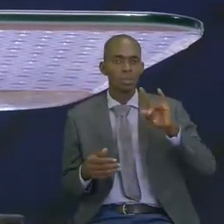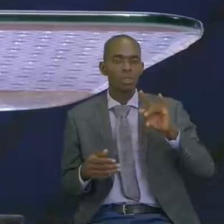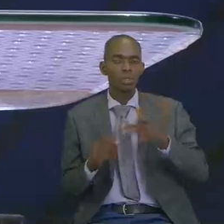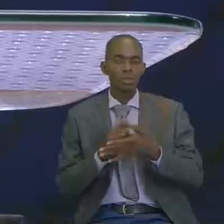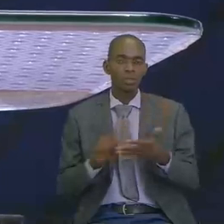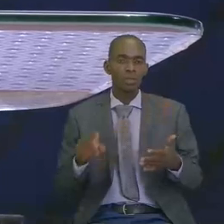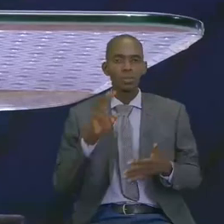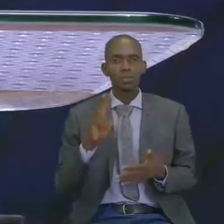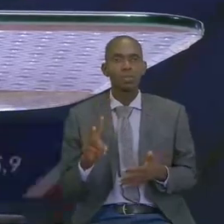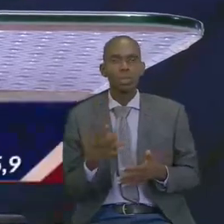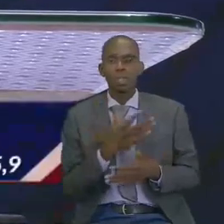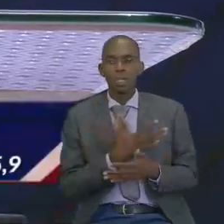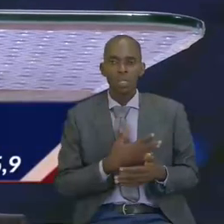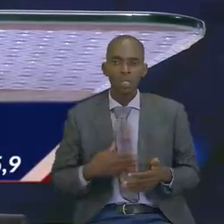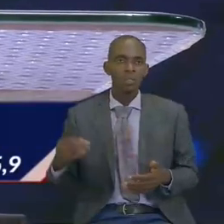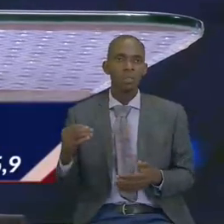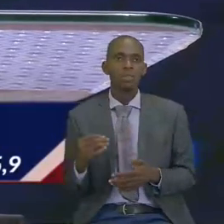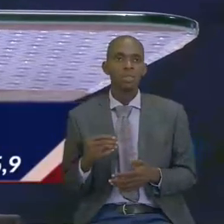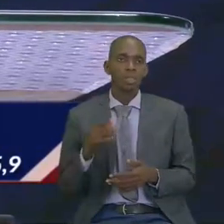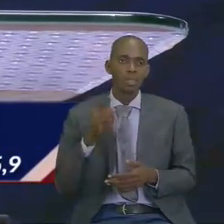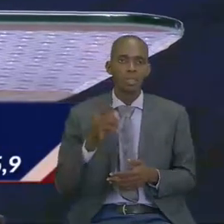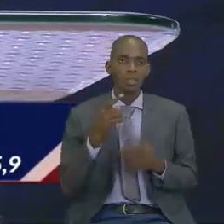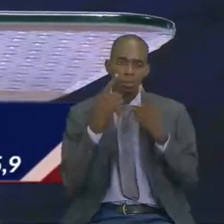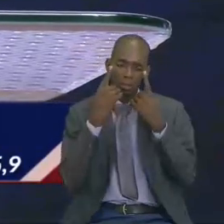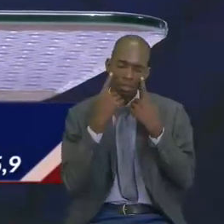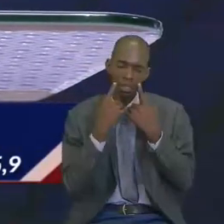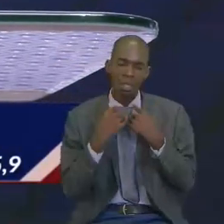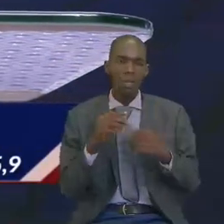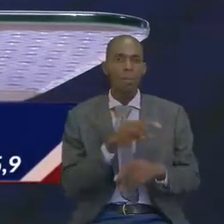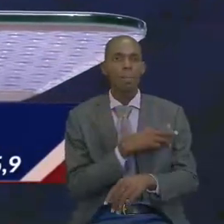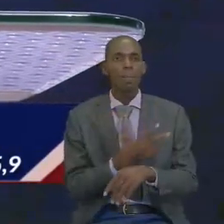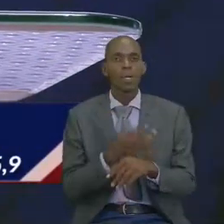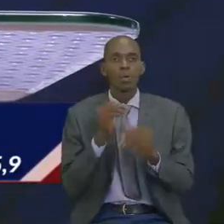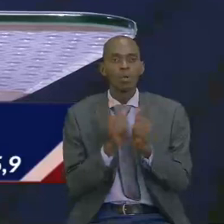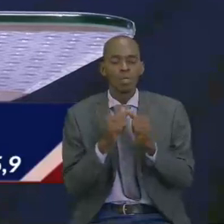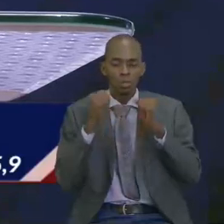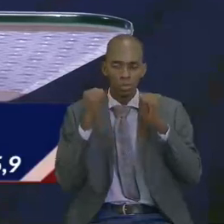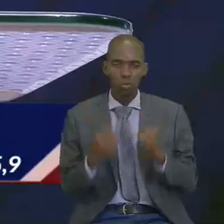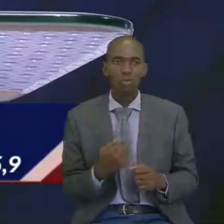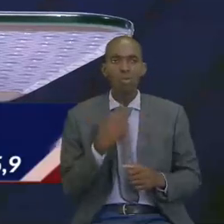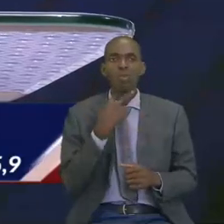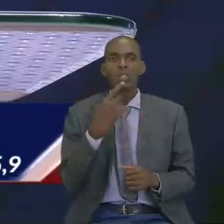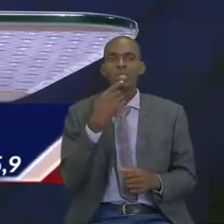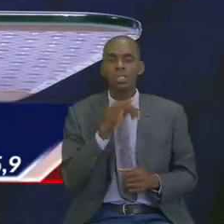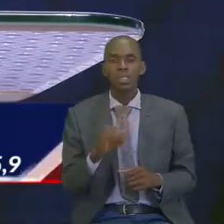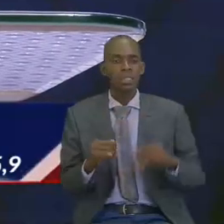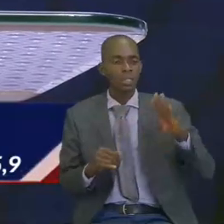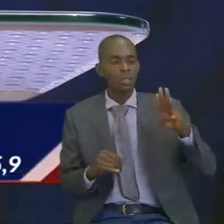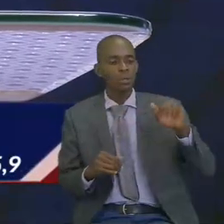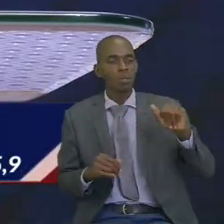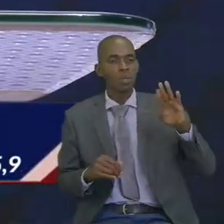Apocalypse 18, verset 2, il cria d'une voix forte, disant, elle est